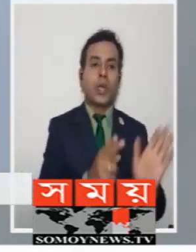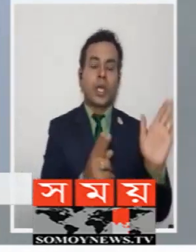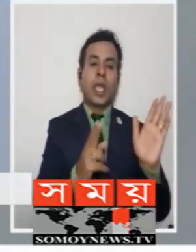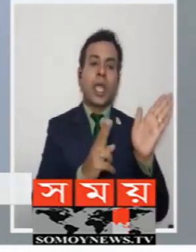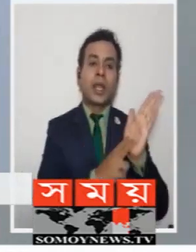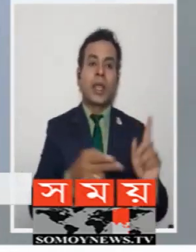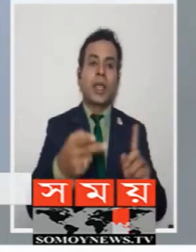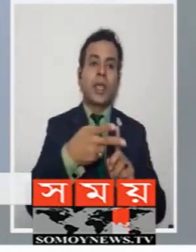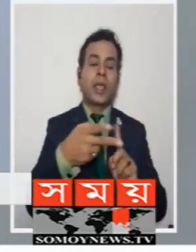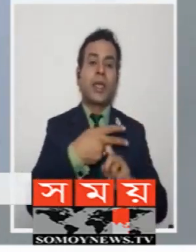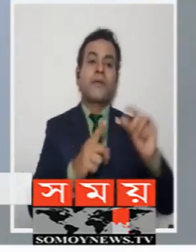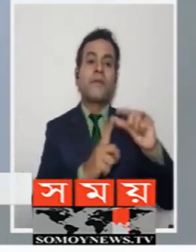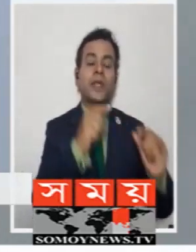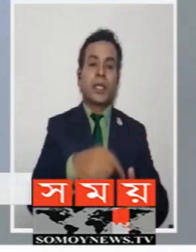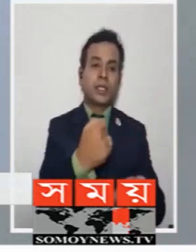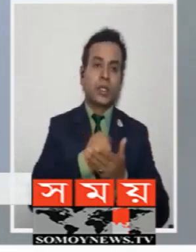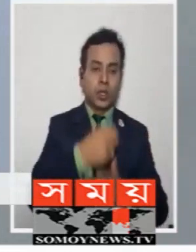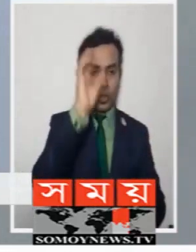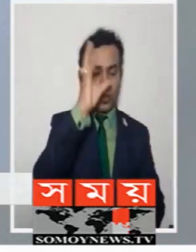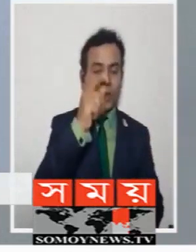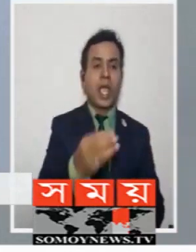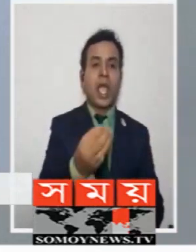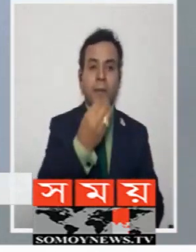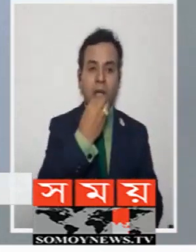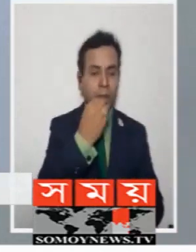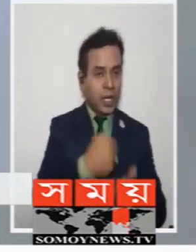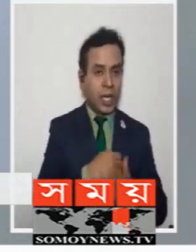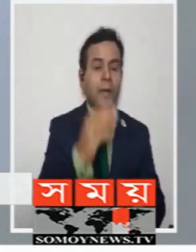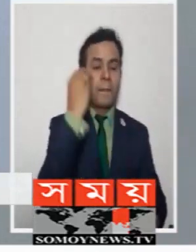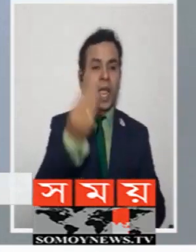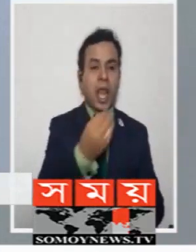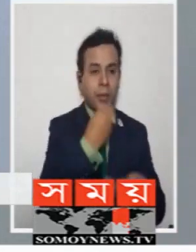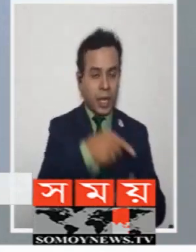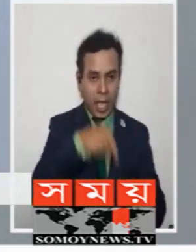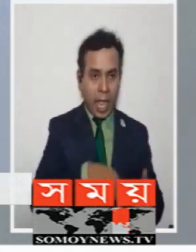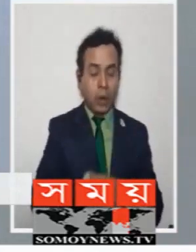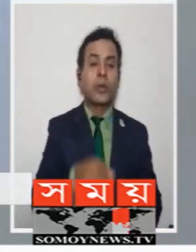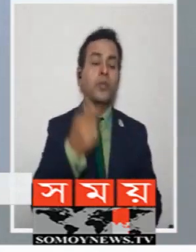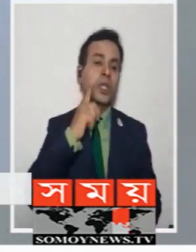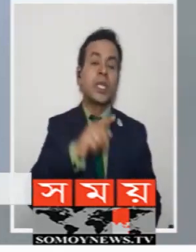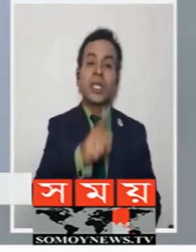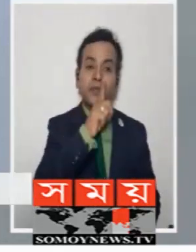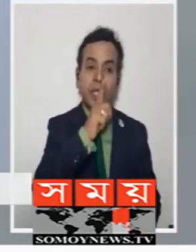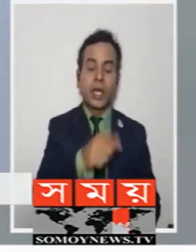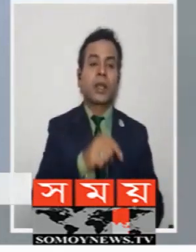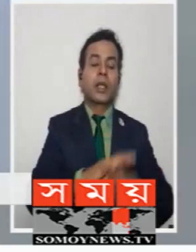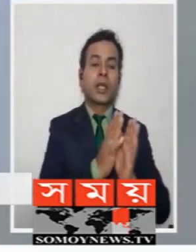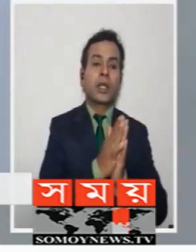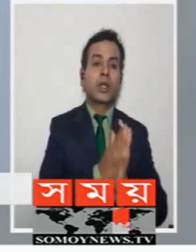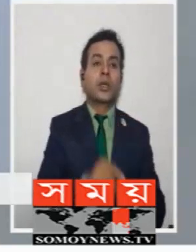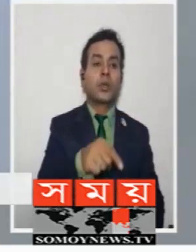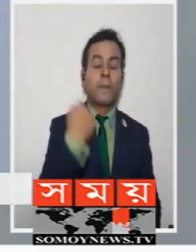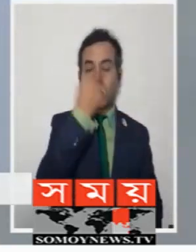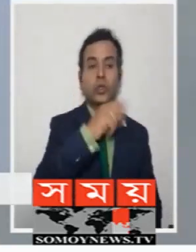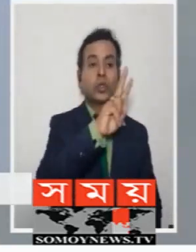তারা আমাদের ইফতার সামগ্রী সরবরাহ করে যাচ্ছে প্রায় 250 জনের জন্য প্রতিদিন।